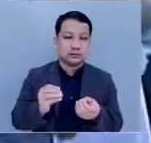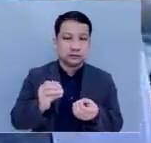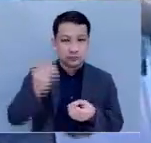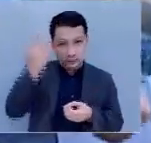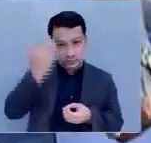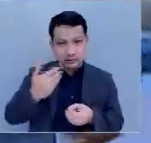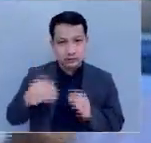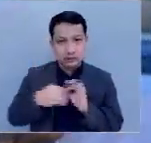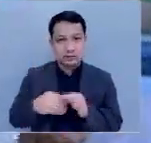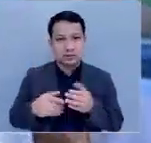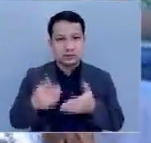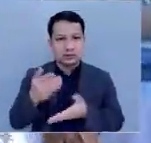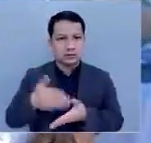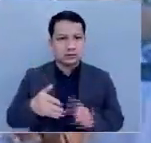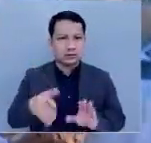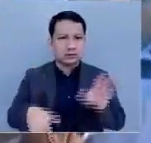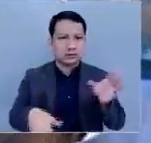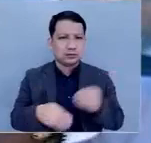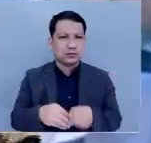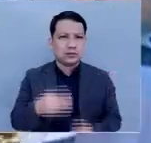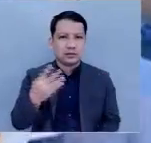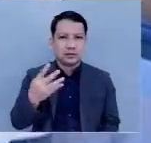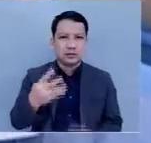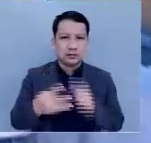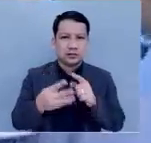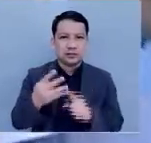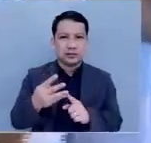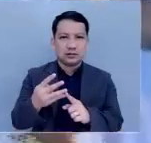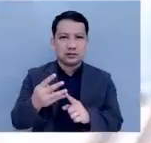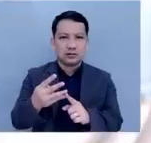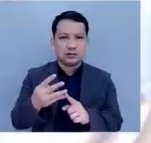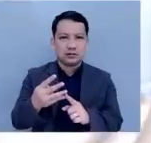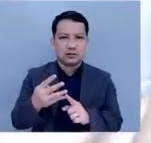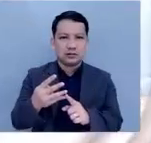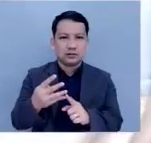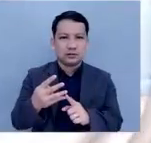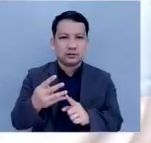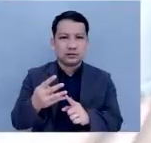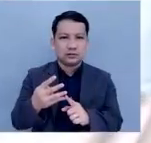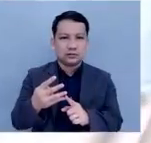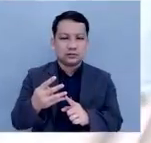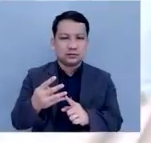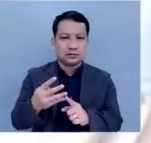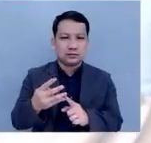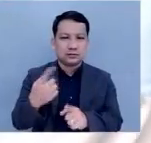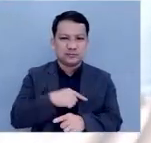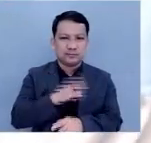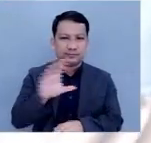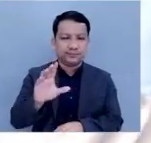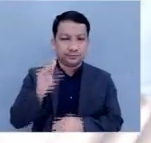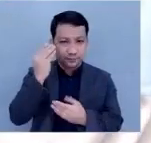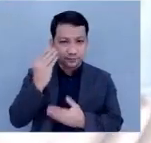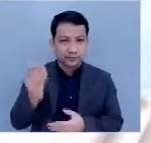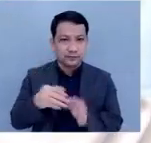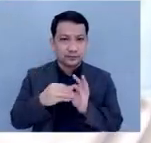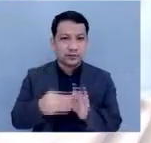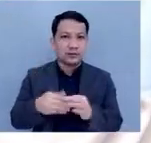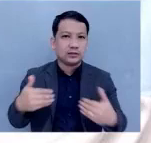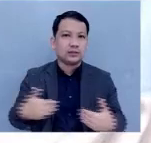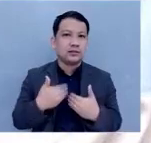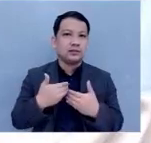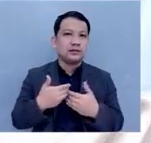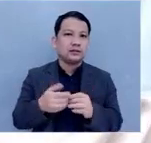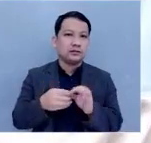kapatid. Kasi dapat nga yun eh, sir, magpupurgod na yan. Kaya lang, yun na nga yung pinagkagastosan nila,